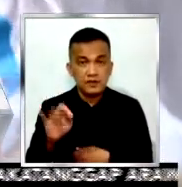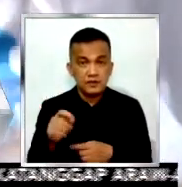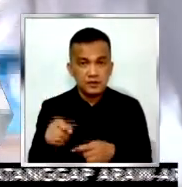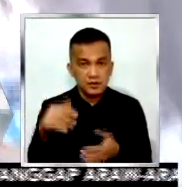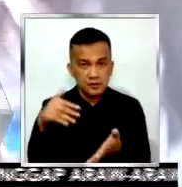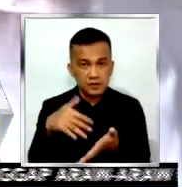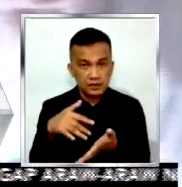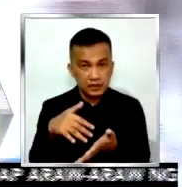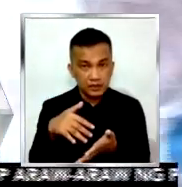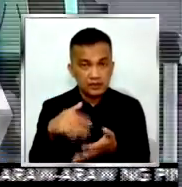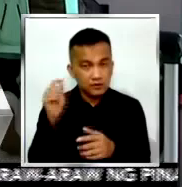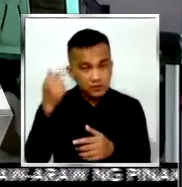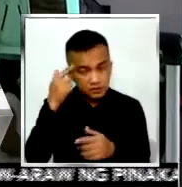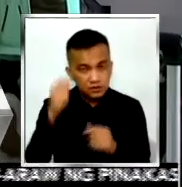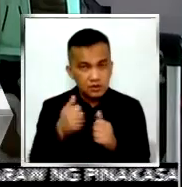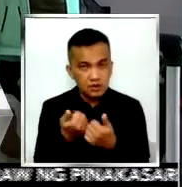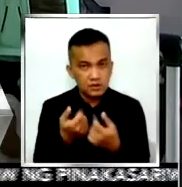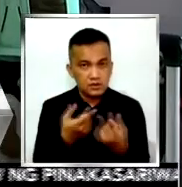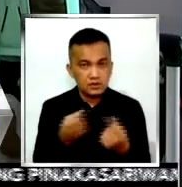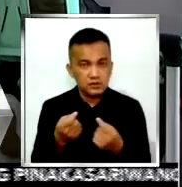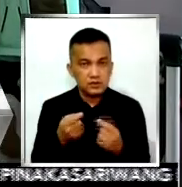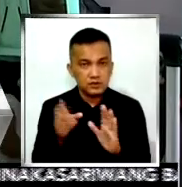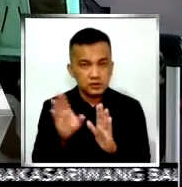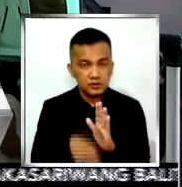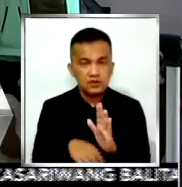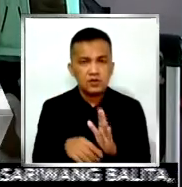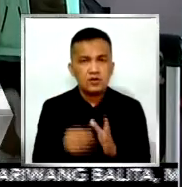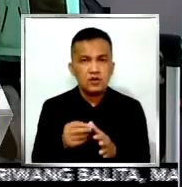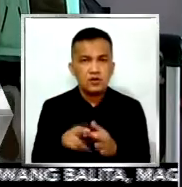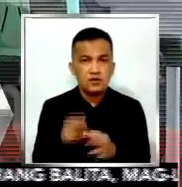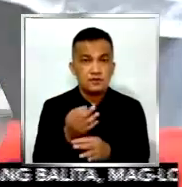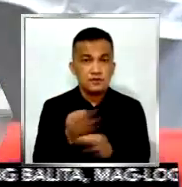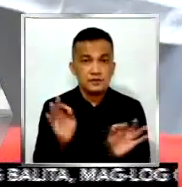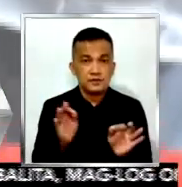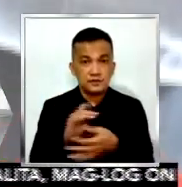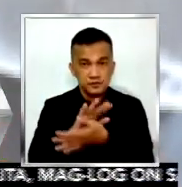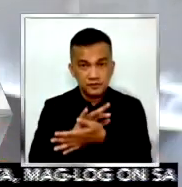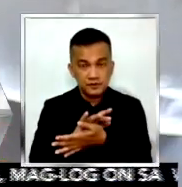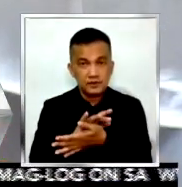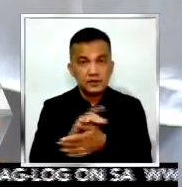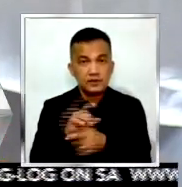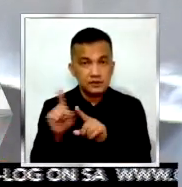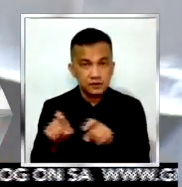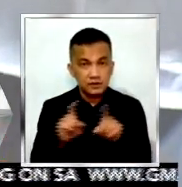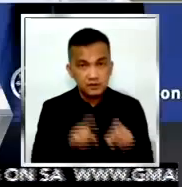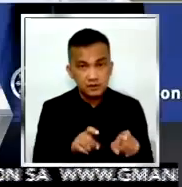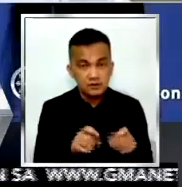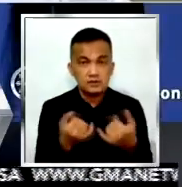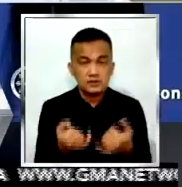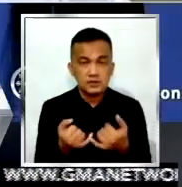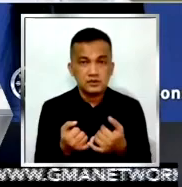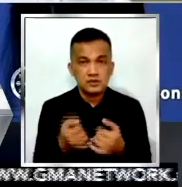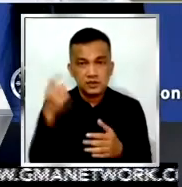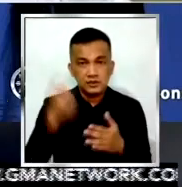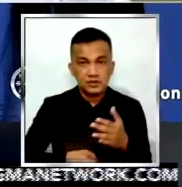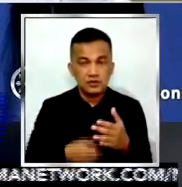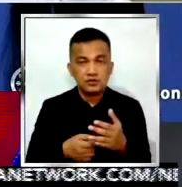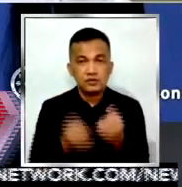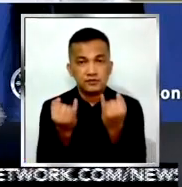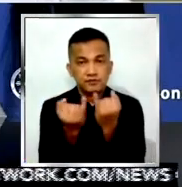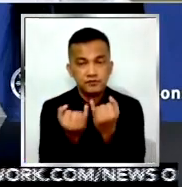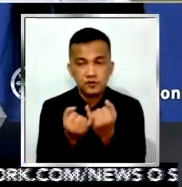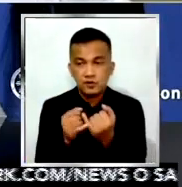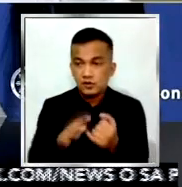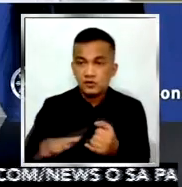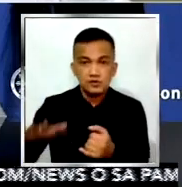paano gagawing mas mura o kaya'y libre ang COVID-19 test na sa ngayon ay sagot ng PhilHealth. For those who cannot afford, I think that's